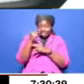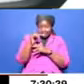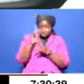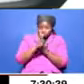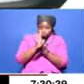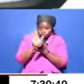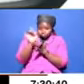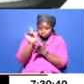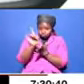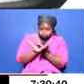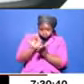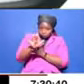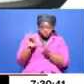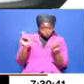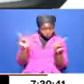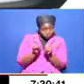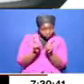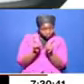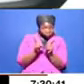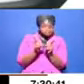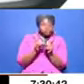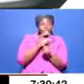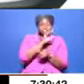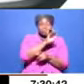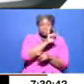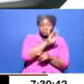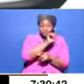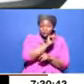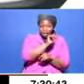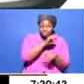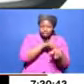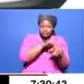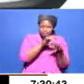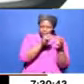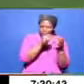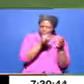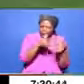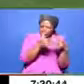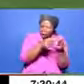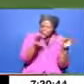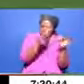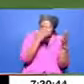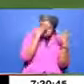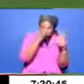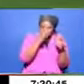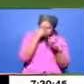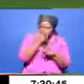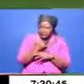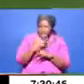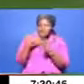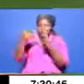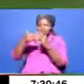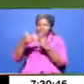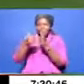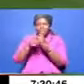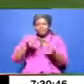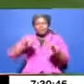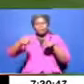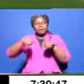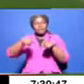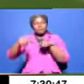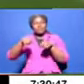ya muda usiojulikana na FIFA kwa sababu ya kuingilia kwa usimamizi wa soka na serikali. Aidha